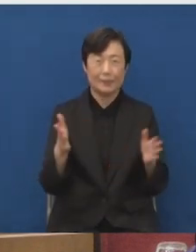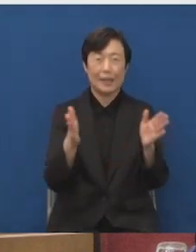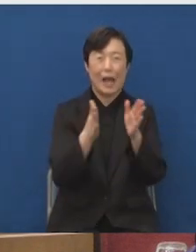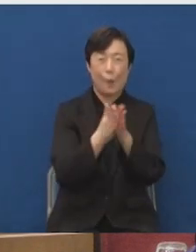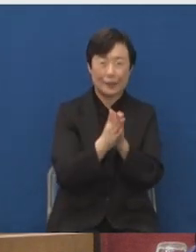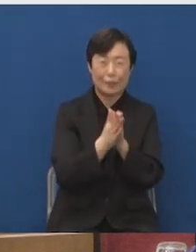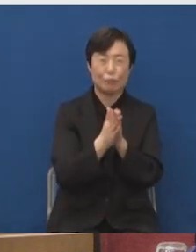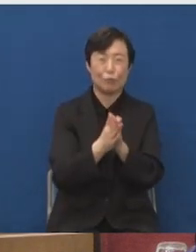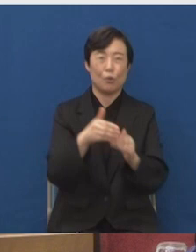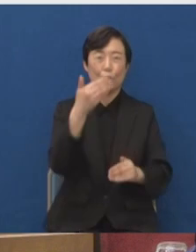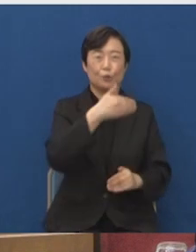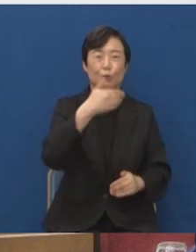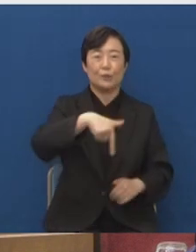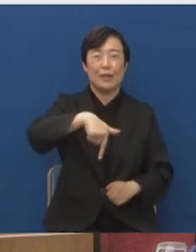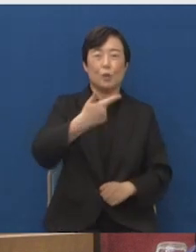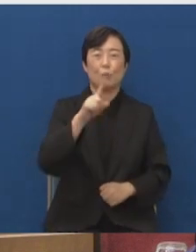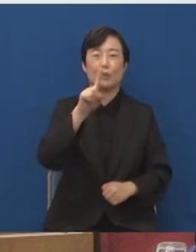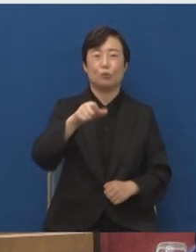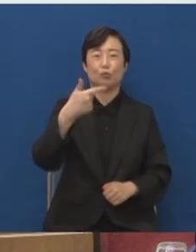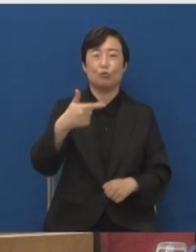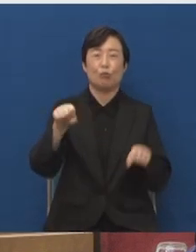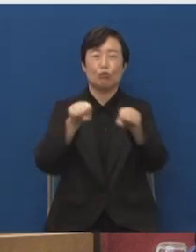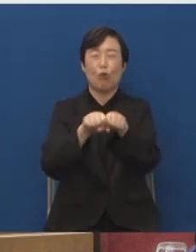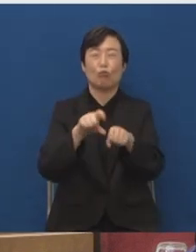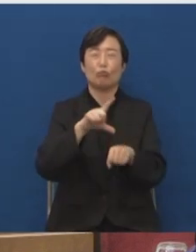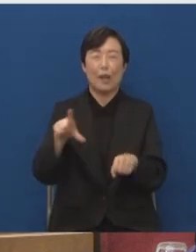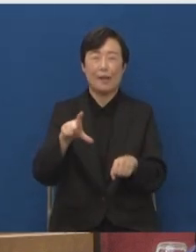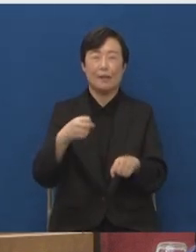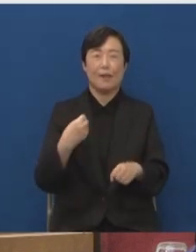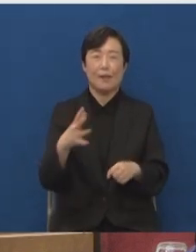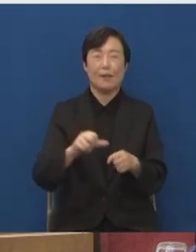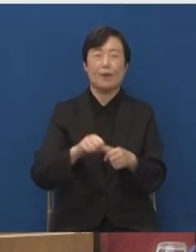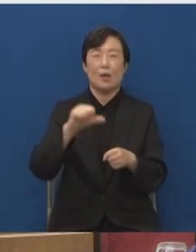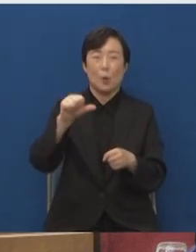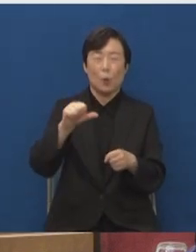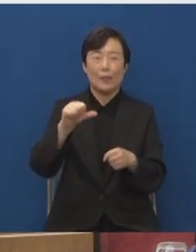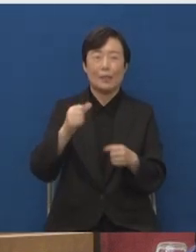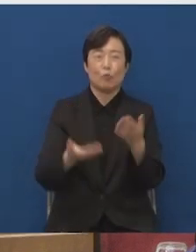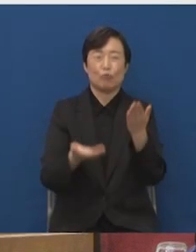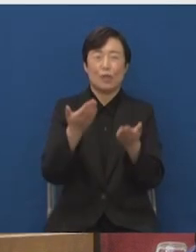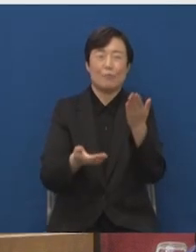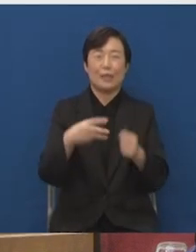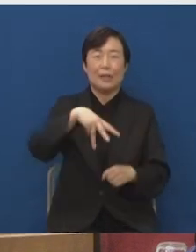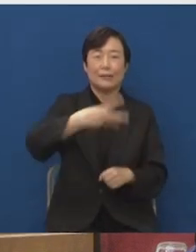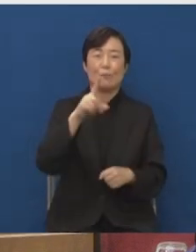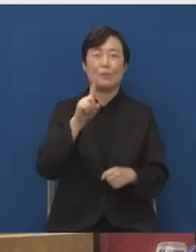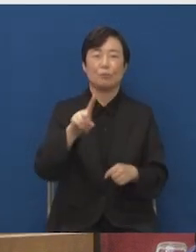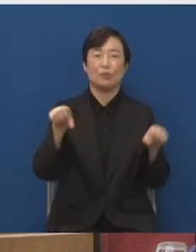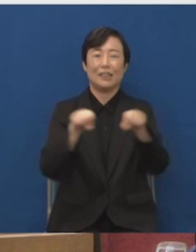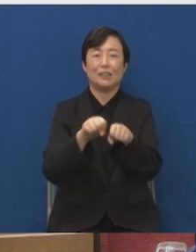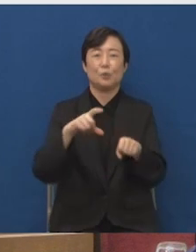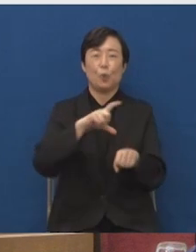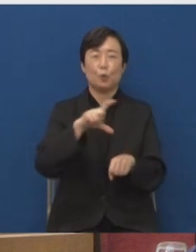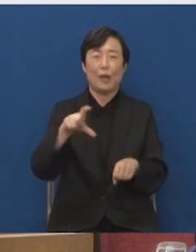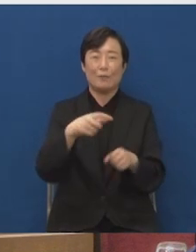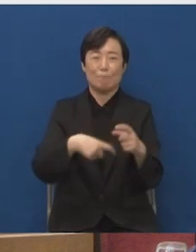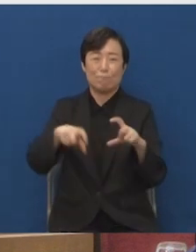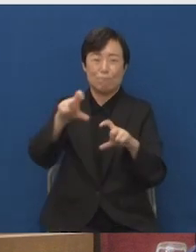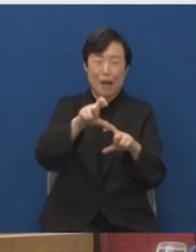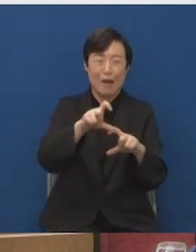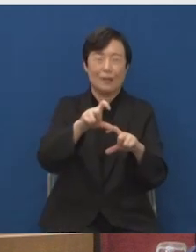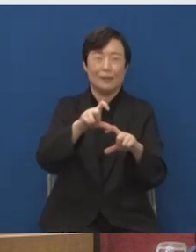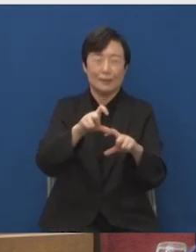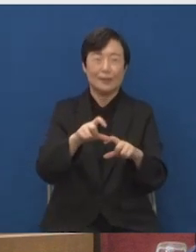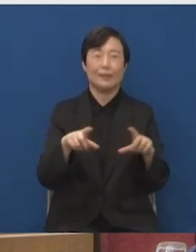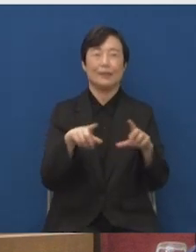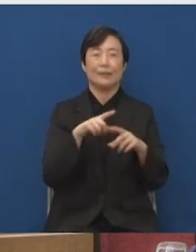算は9616億円で、令和5年度予算費301億円の増となっており、第二次編成に必要な一般財